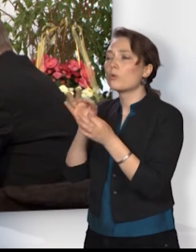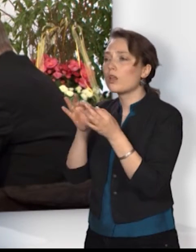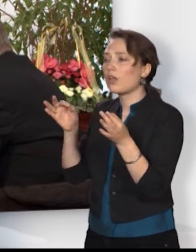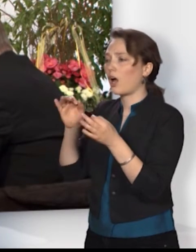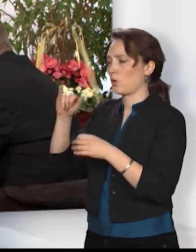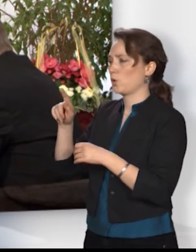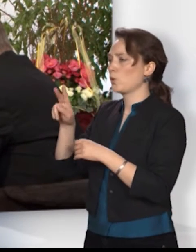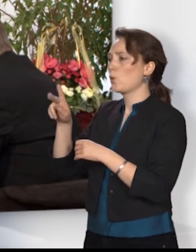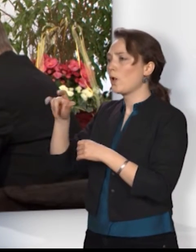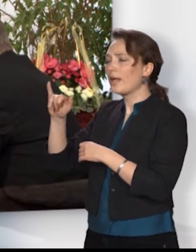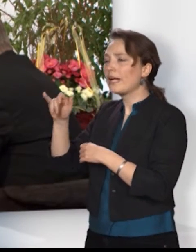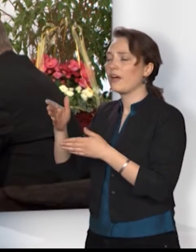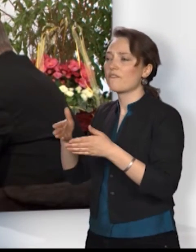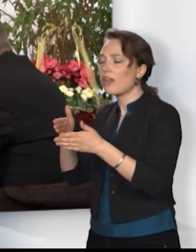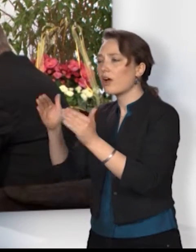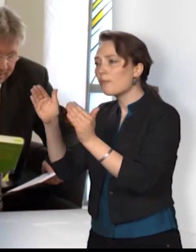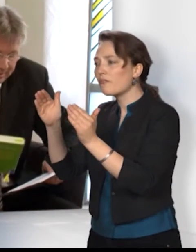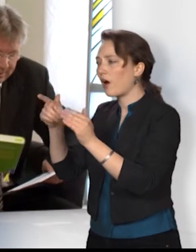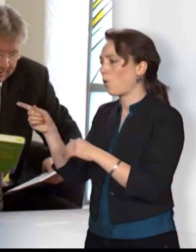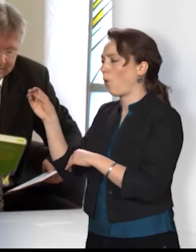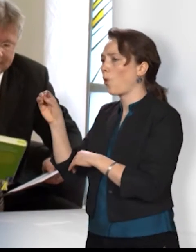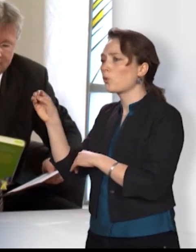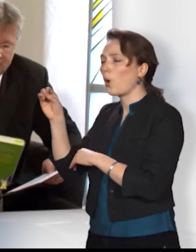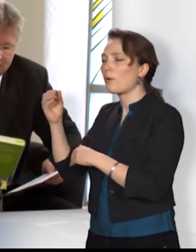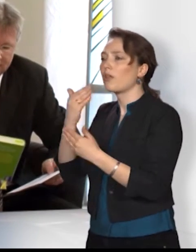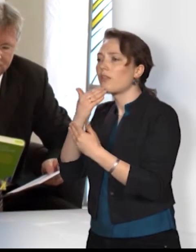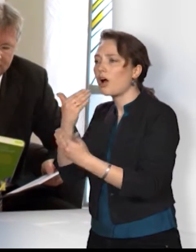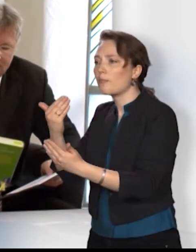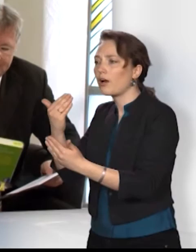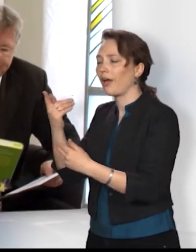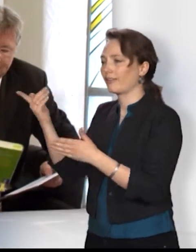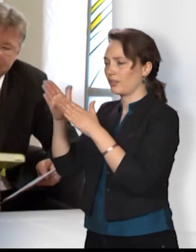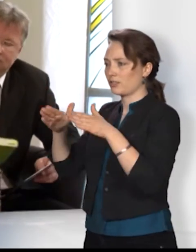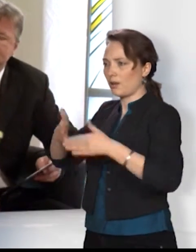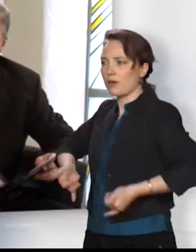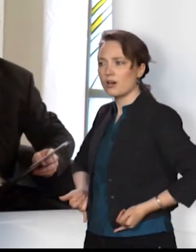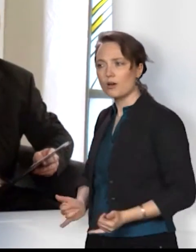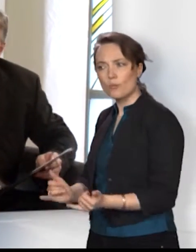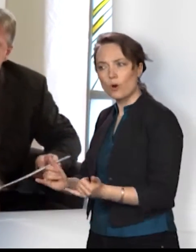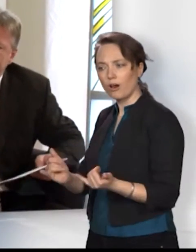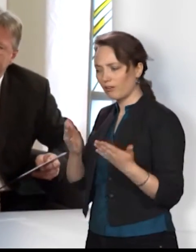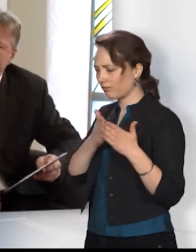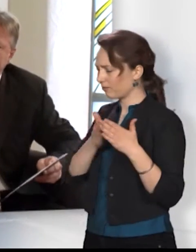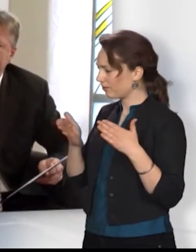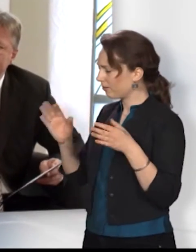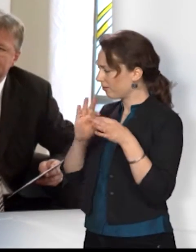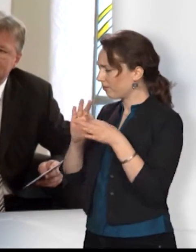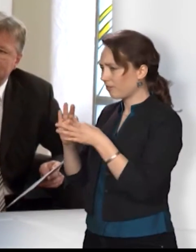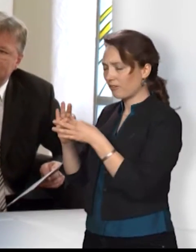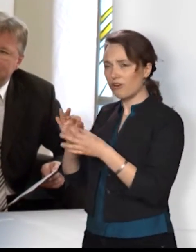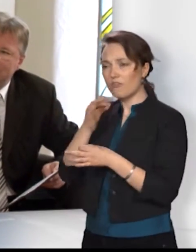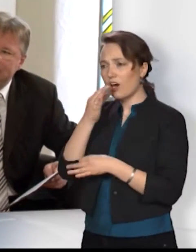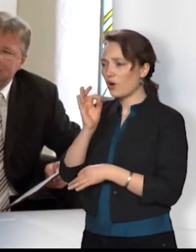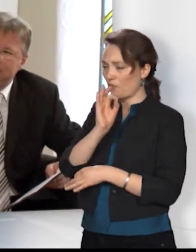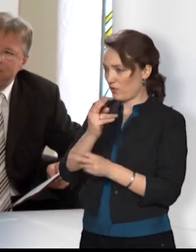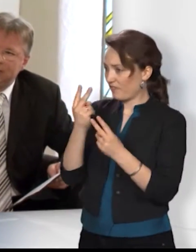um Wege, Bewahrung, Oktober dann Dankbarkeit, Dezember Geburt. Ist es für Sie wichtig, dass man den Lebenslauf